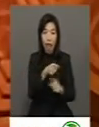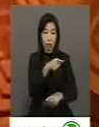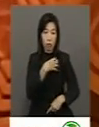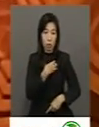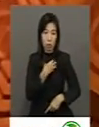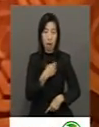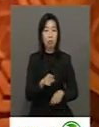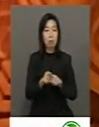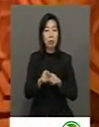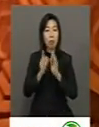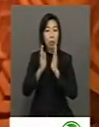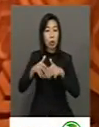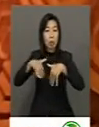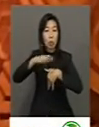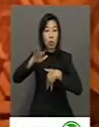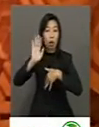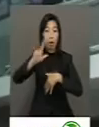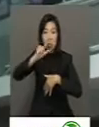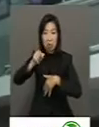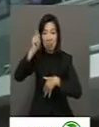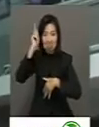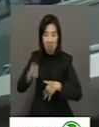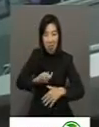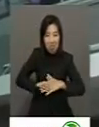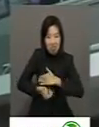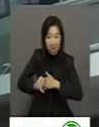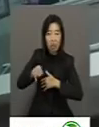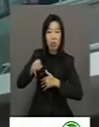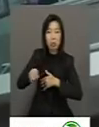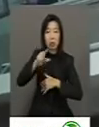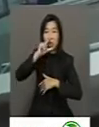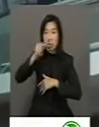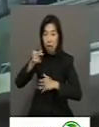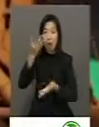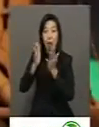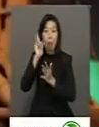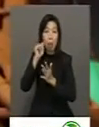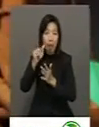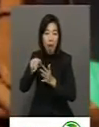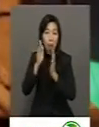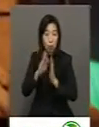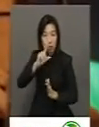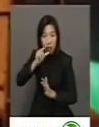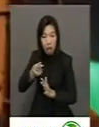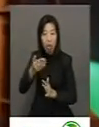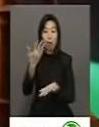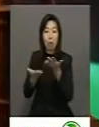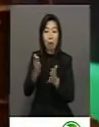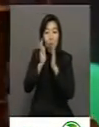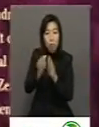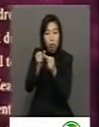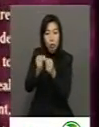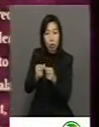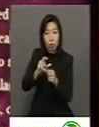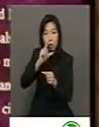วซีแลนด์ได้เนี่ยจะต้องเป็นผู้ที่เกิดในประเทศหรือมีผู้ปกครองเกิดในประเทศหรือว่าอาศัยอยู่นิวซีแลนด์แล้วเป็นเว